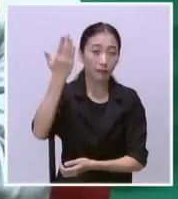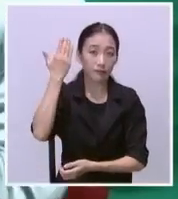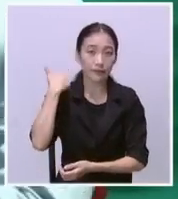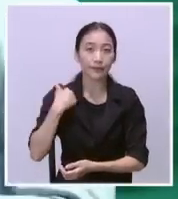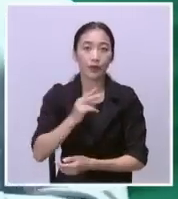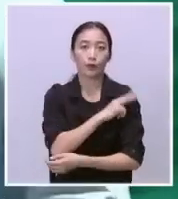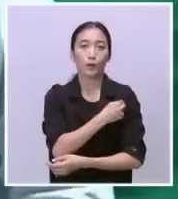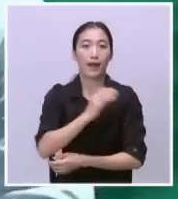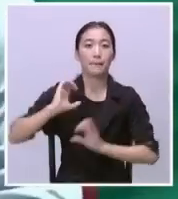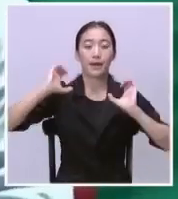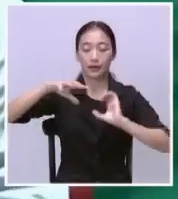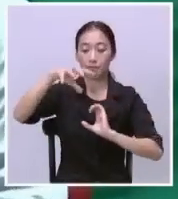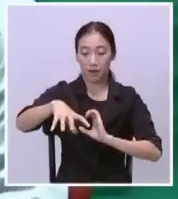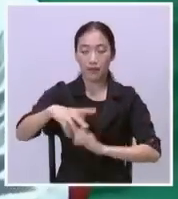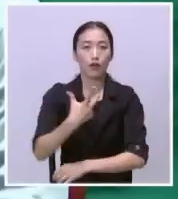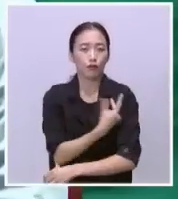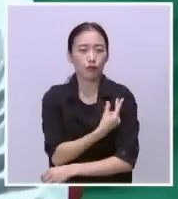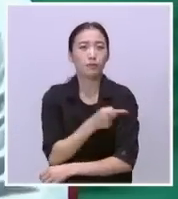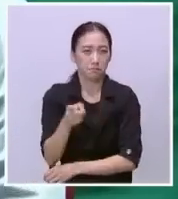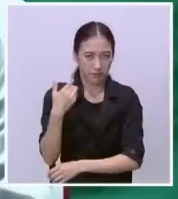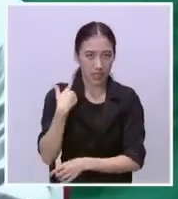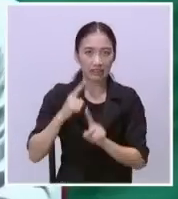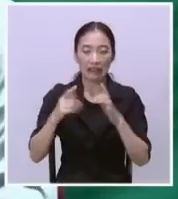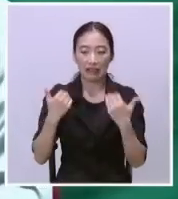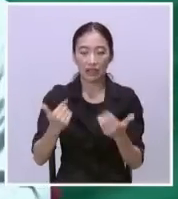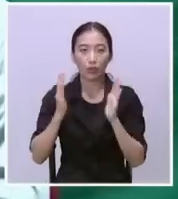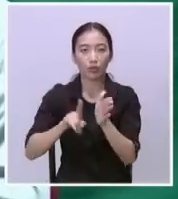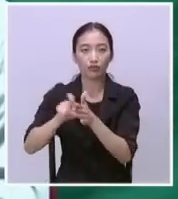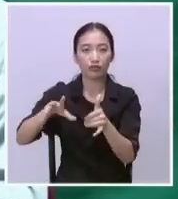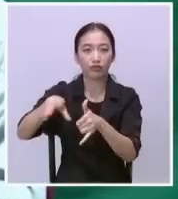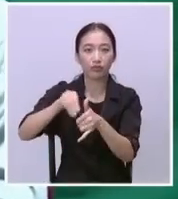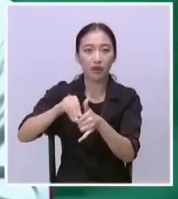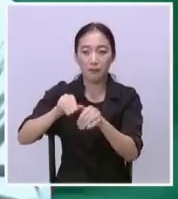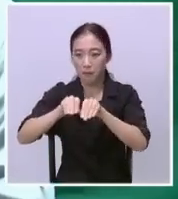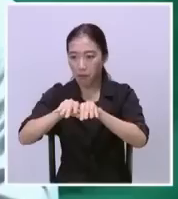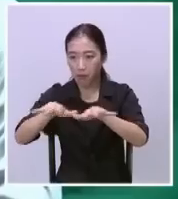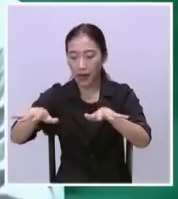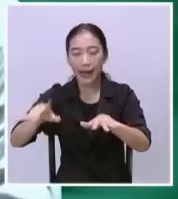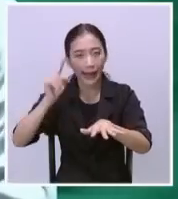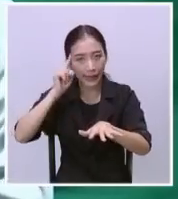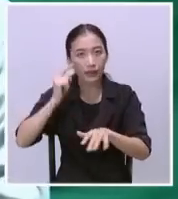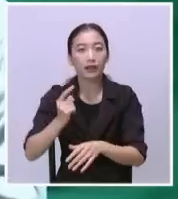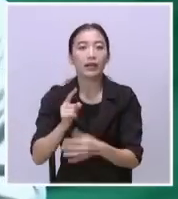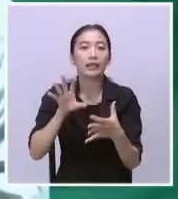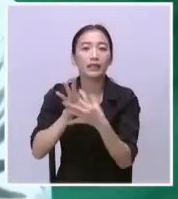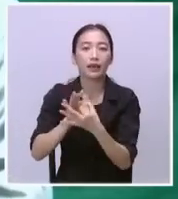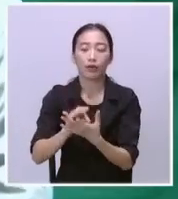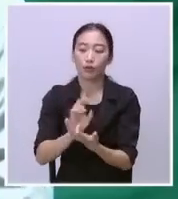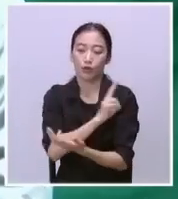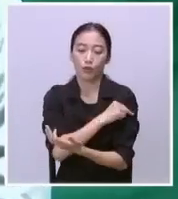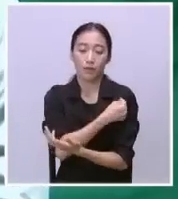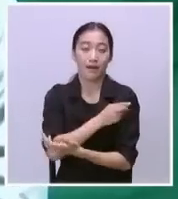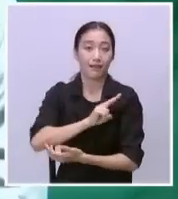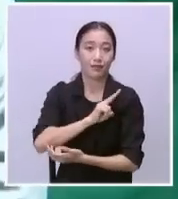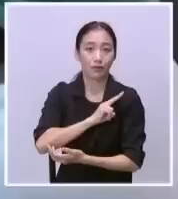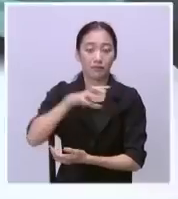แล้วนะคะผู้ติดเชื้อเพิ่มเยอะขึ้นมากเลยมีการขยายให้คลินิกเอกชนฉีดได้แล้วแล้วก็มีการจัดตั้งศูนย์การฉีดวัคซีนขนาดใหญ่ต